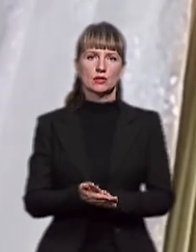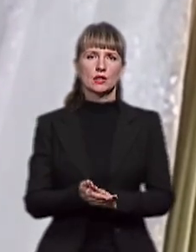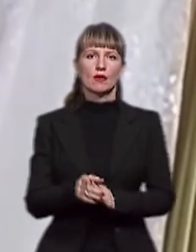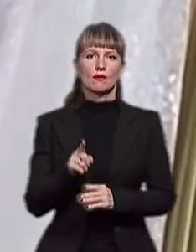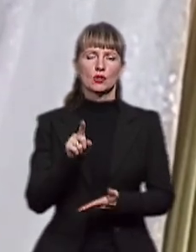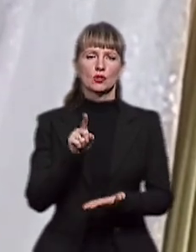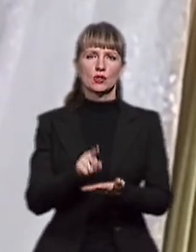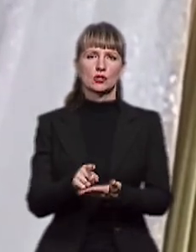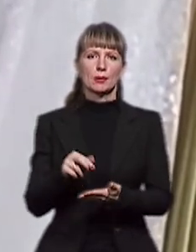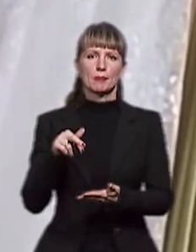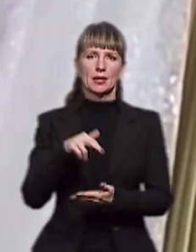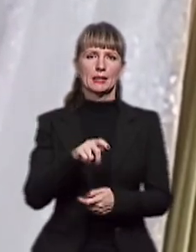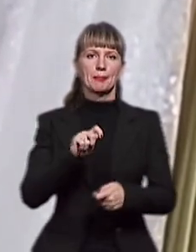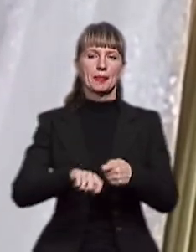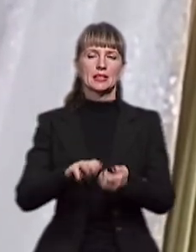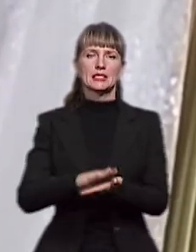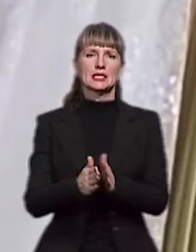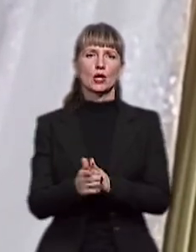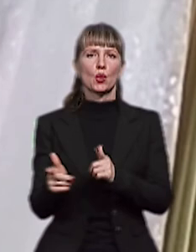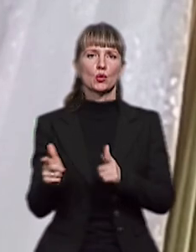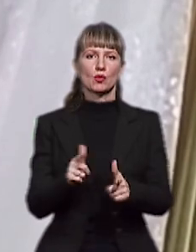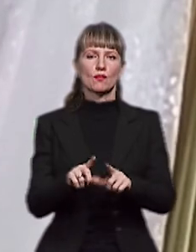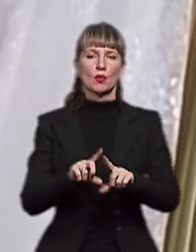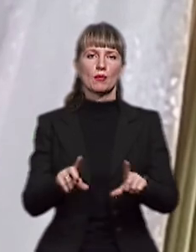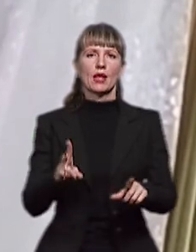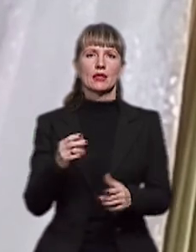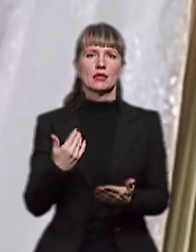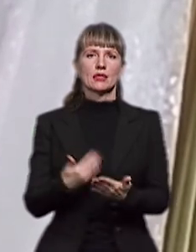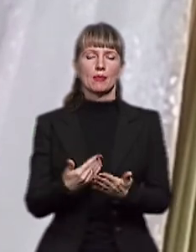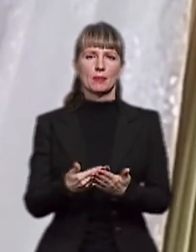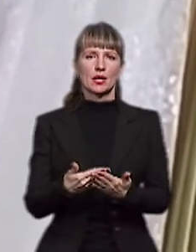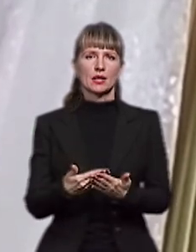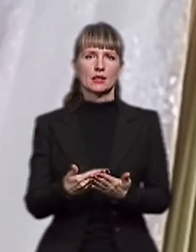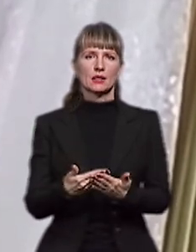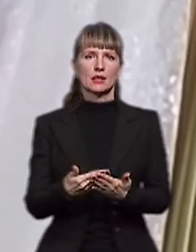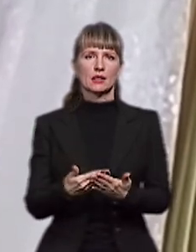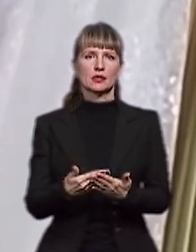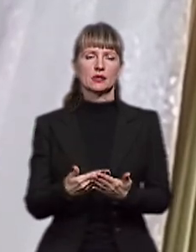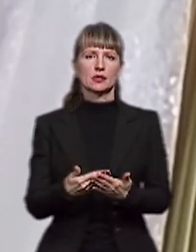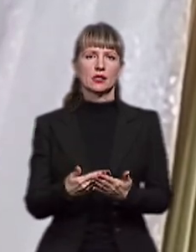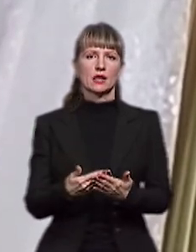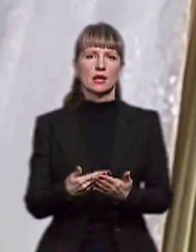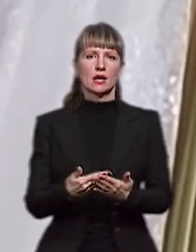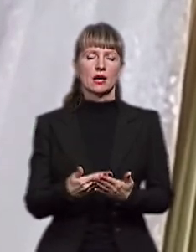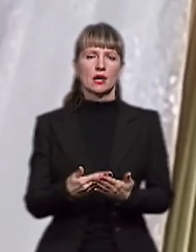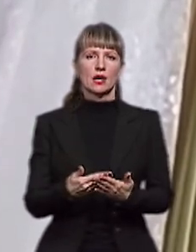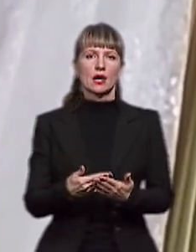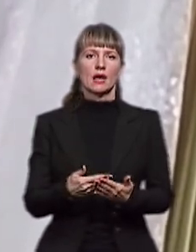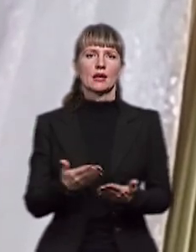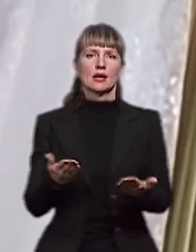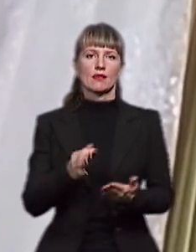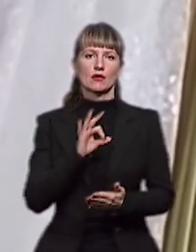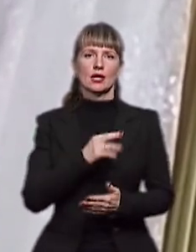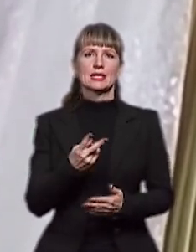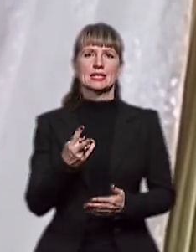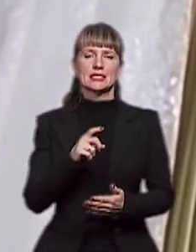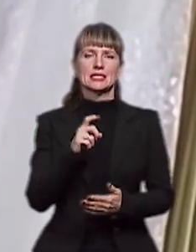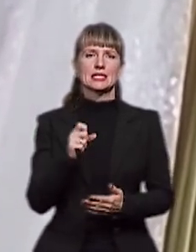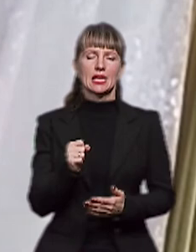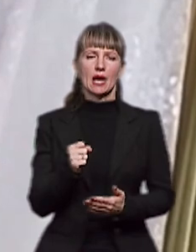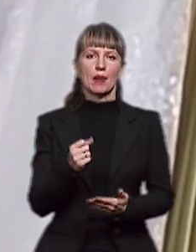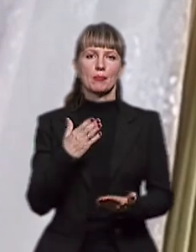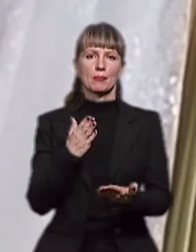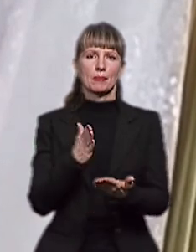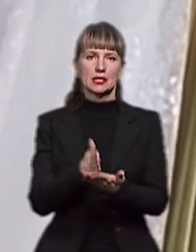можуть прийти, перевірити стан готовності об'єкта, наприклад, до безпосереднього використання за призначенням, і якщо об'єкт